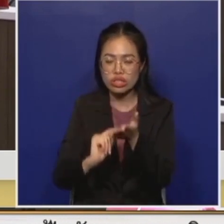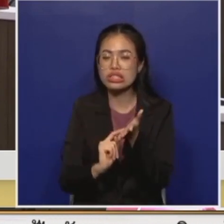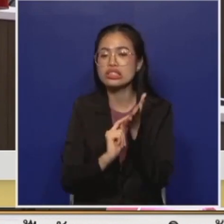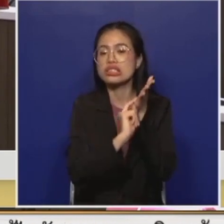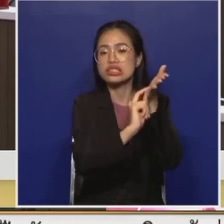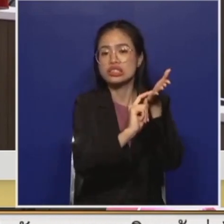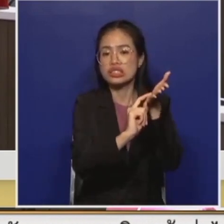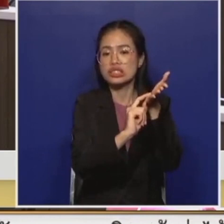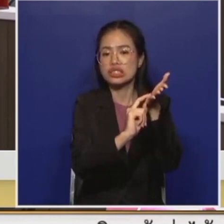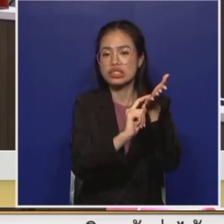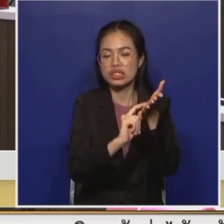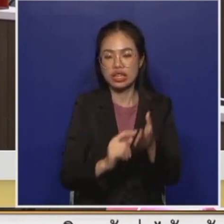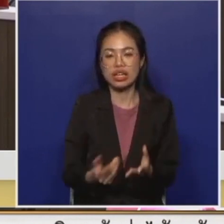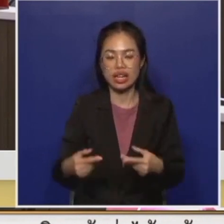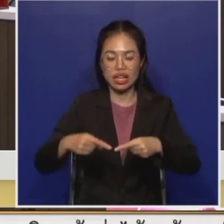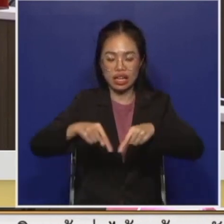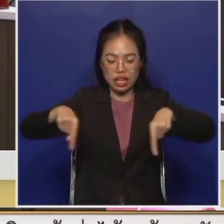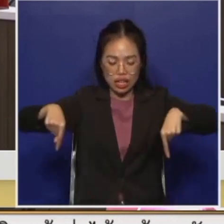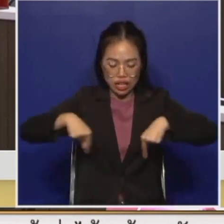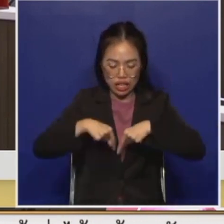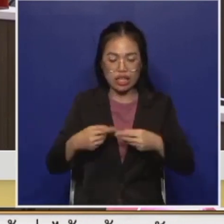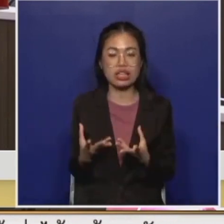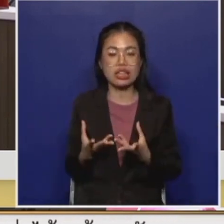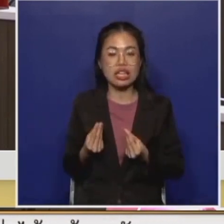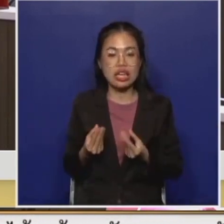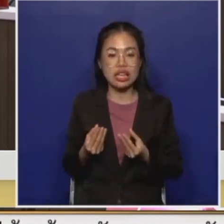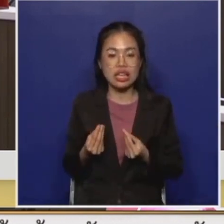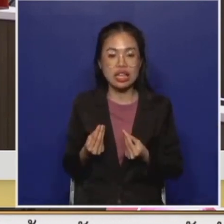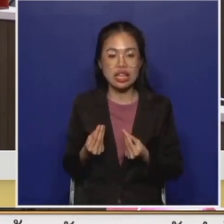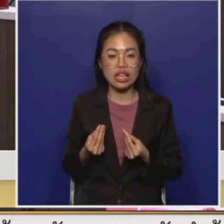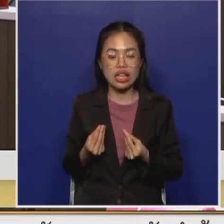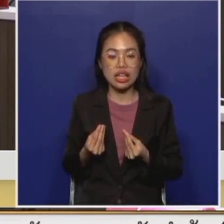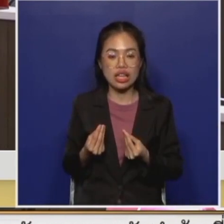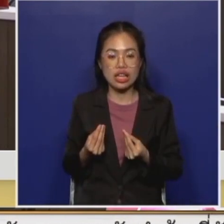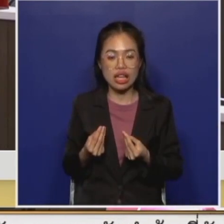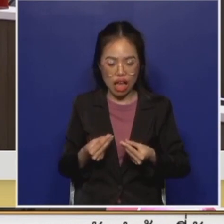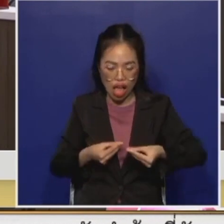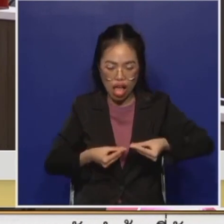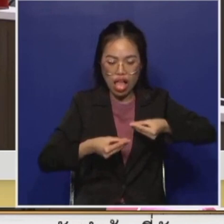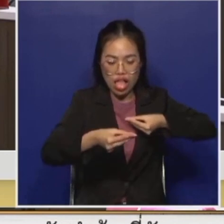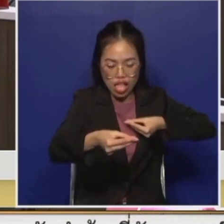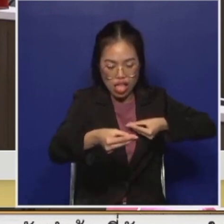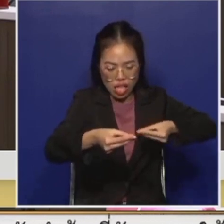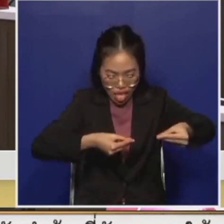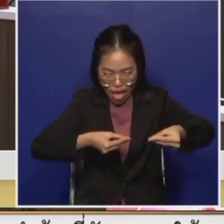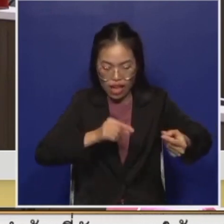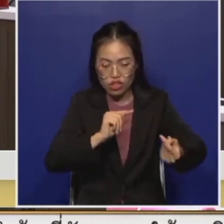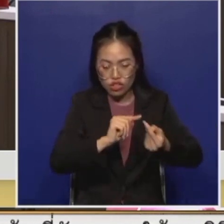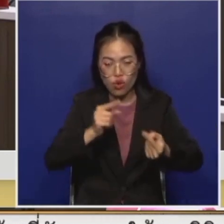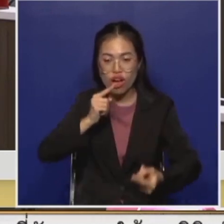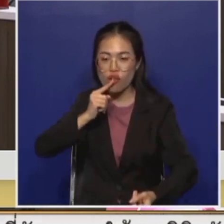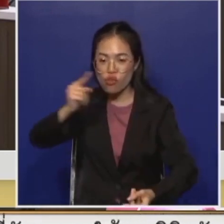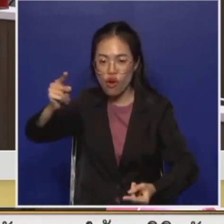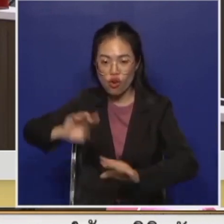ยกที่นะครับเพื่อแรกเปลี่ยนให้ยุติหรอถอนฟอง